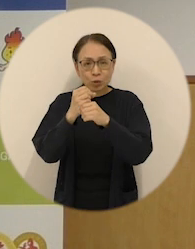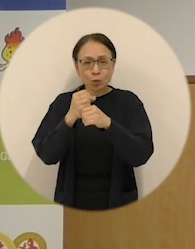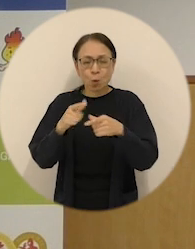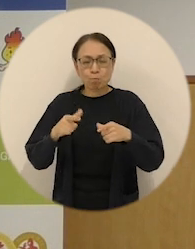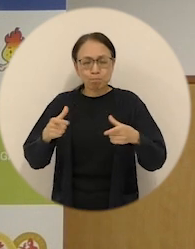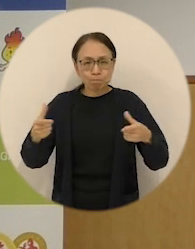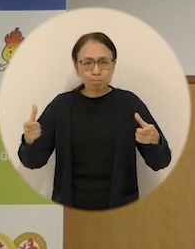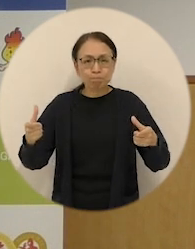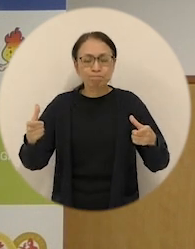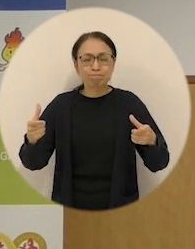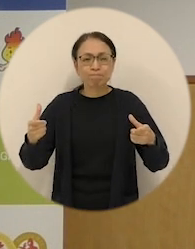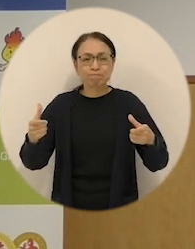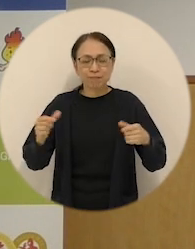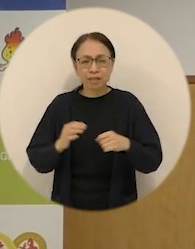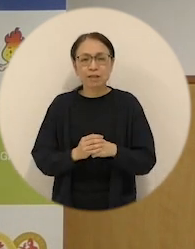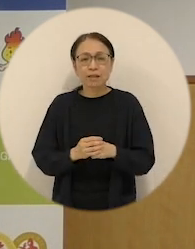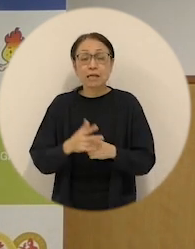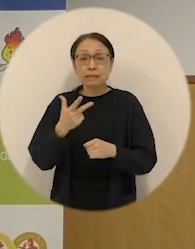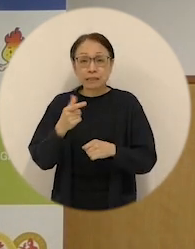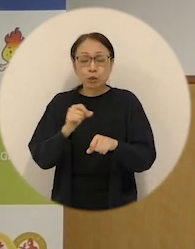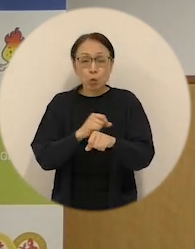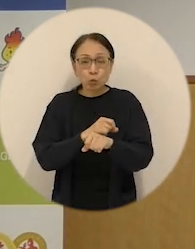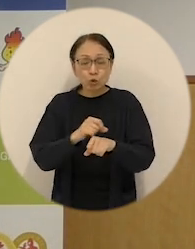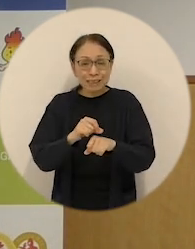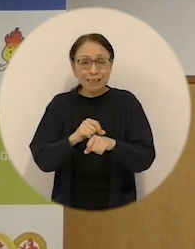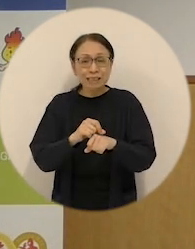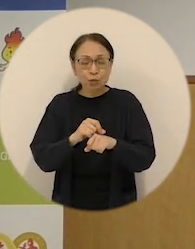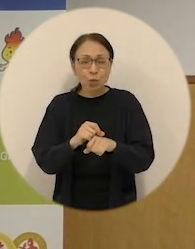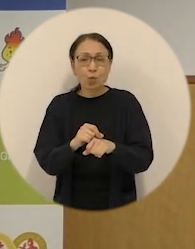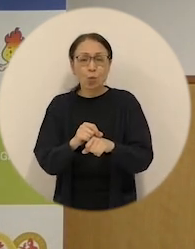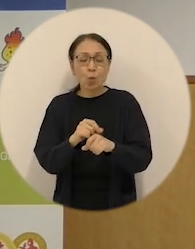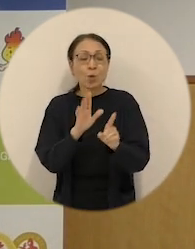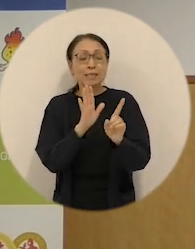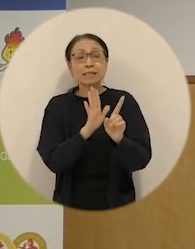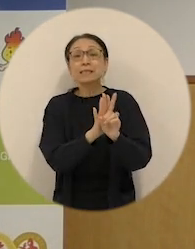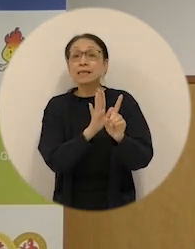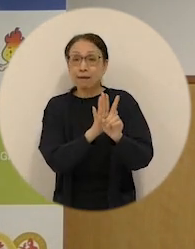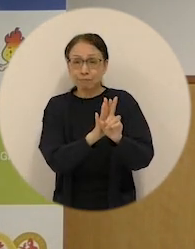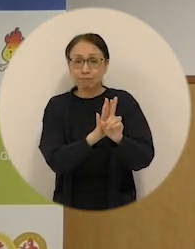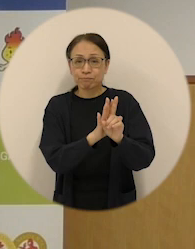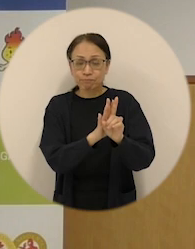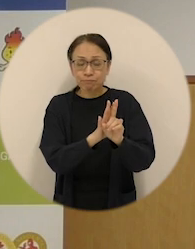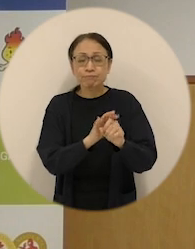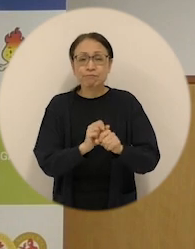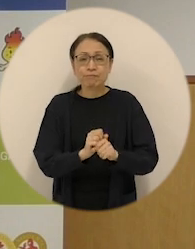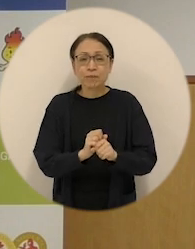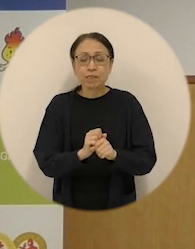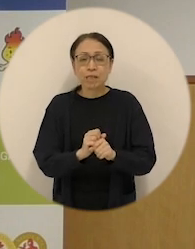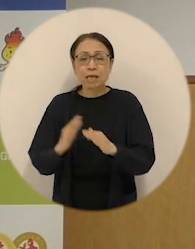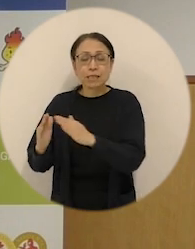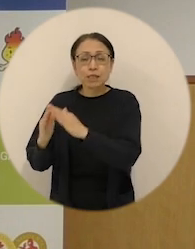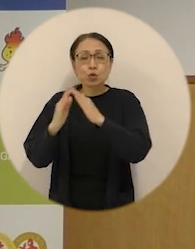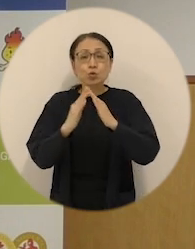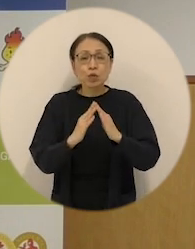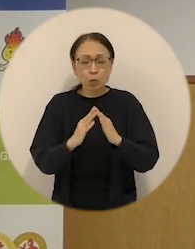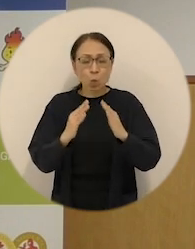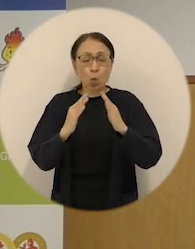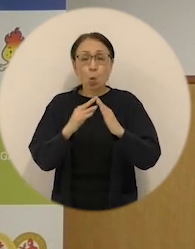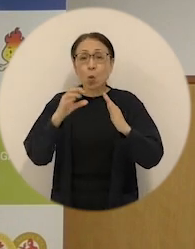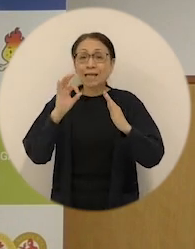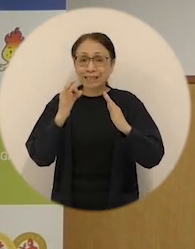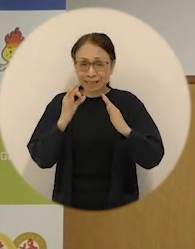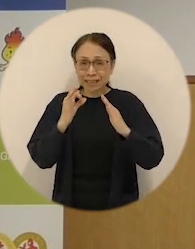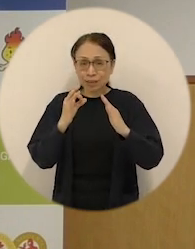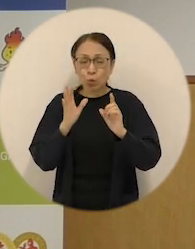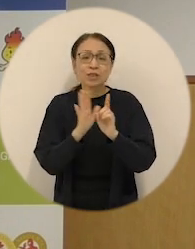に市独自の親元就農者への支援や移住による家賃支援等